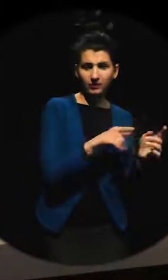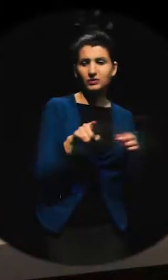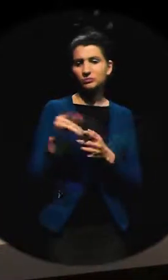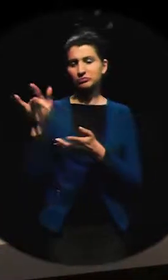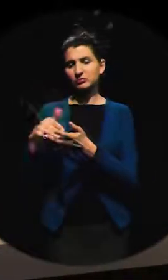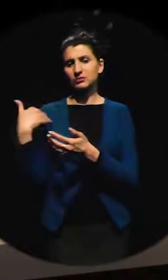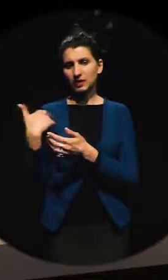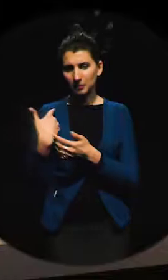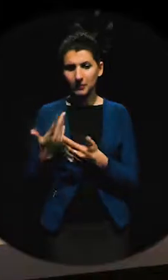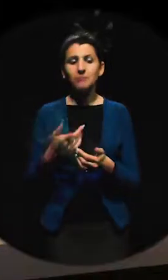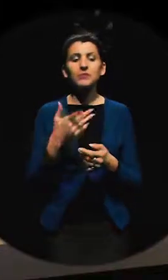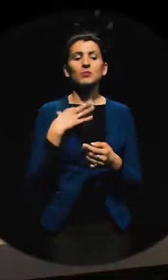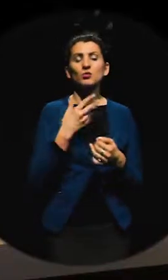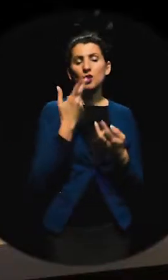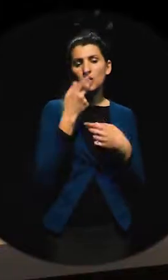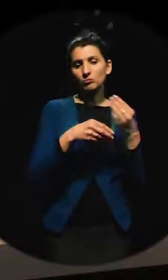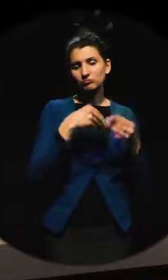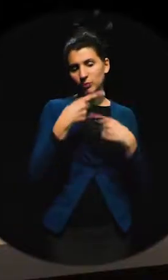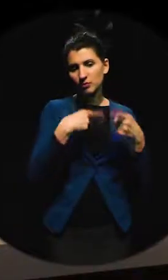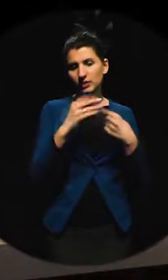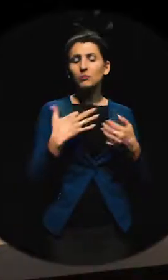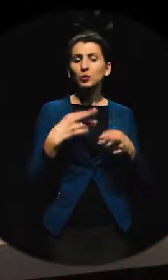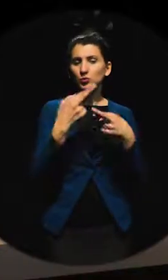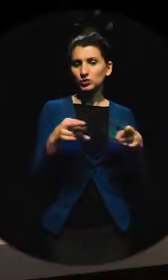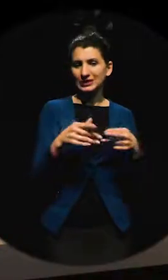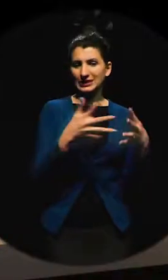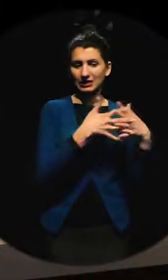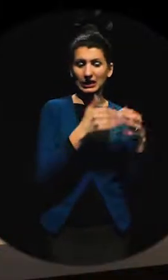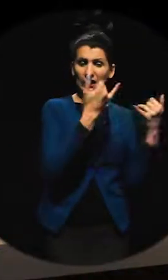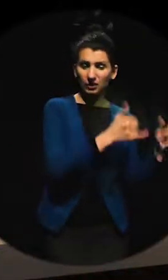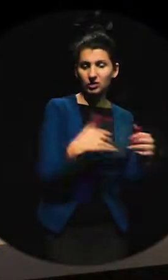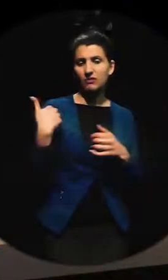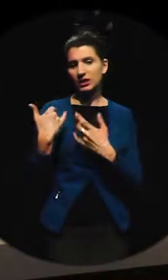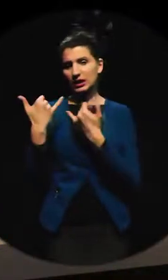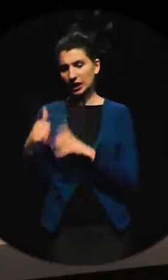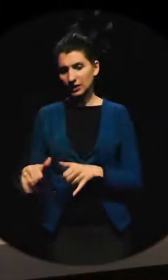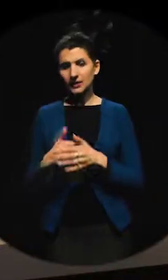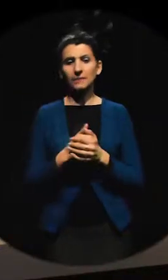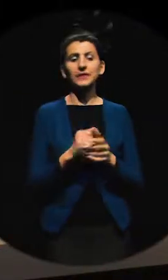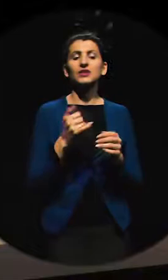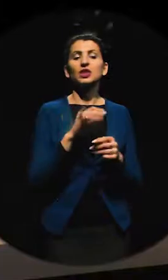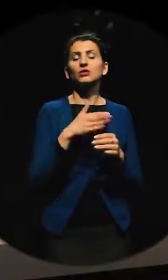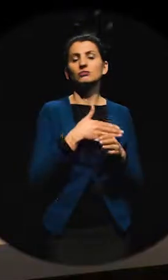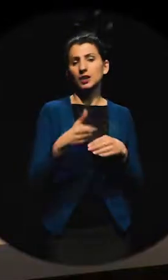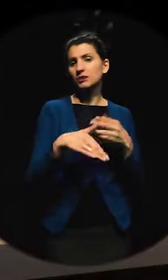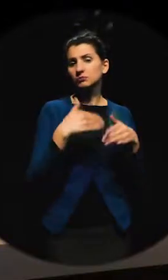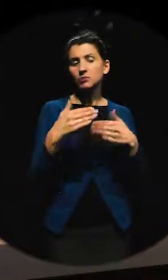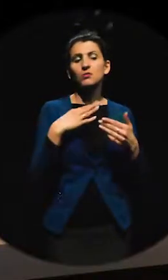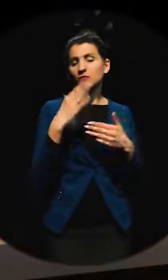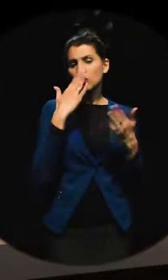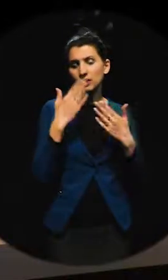zależności od kontekstu i też jakby historii wpisanej w tradycję walk o